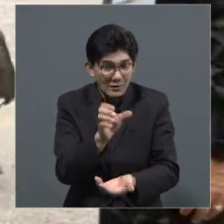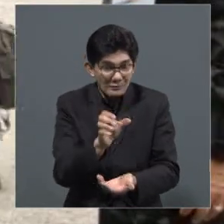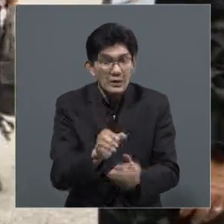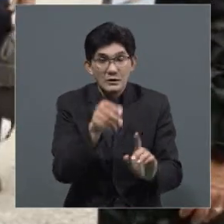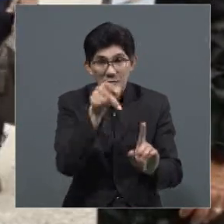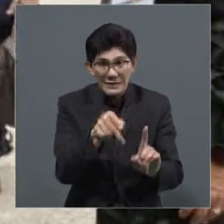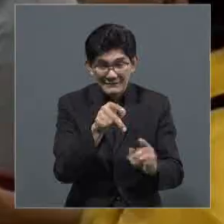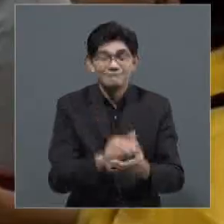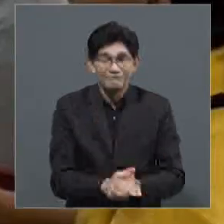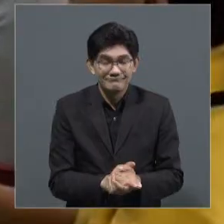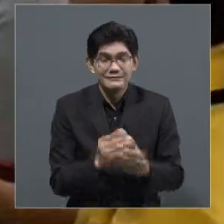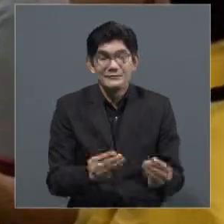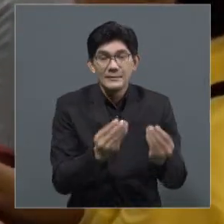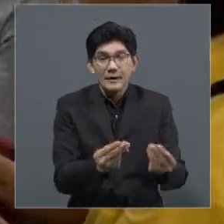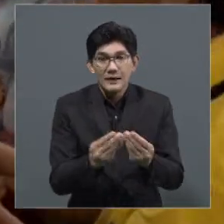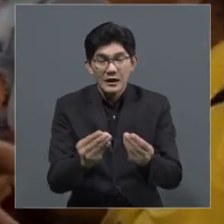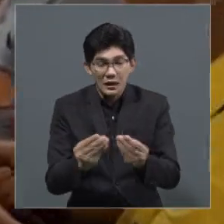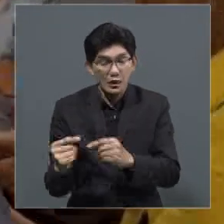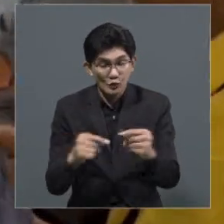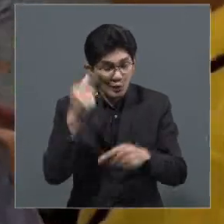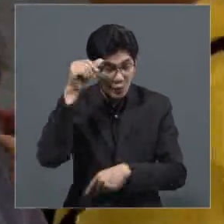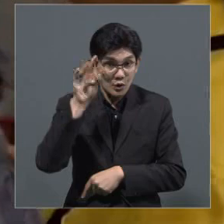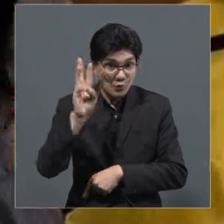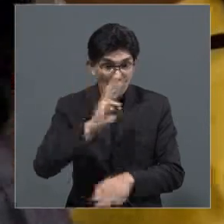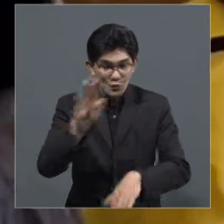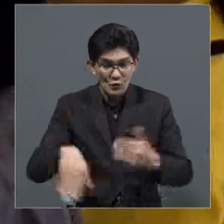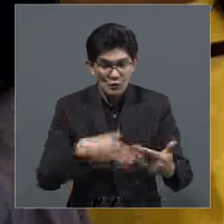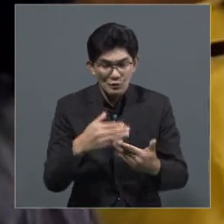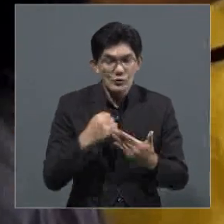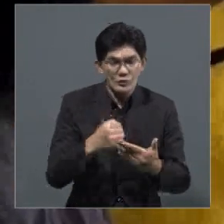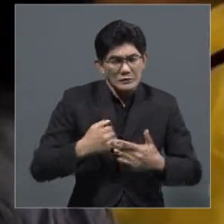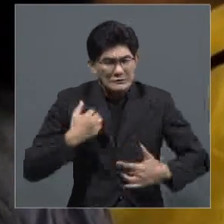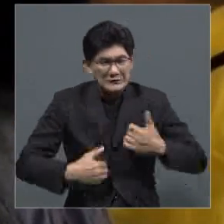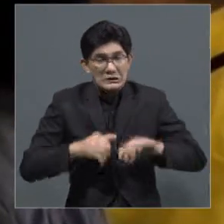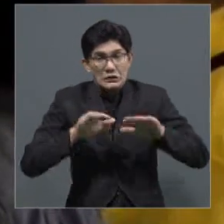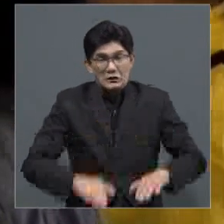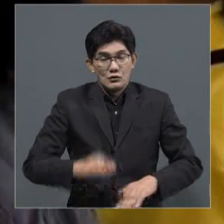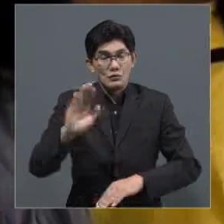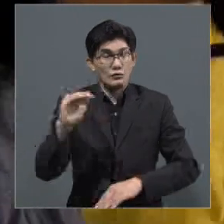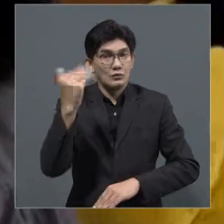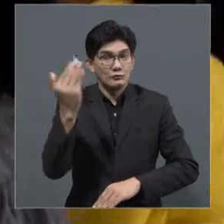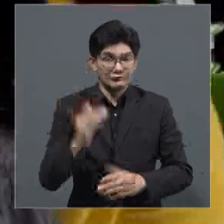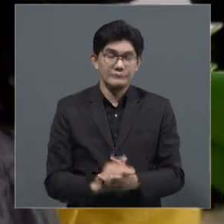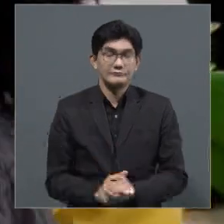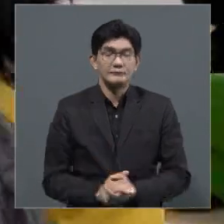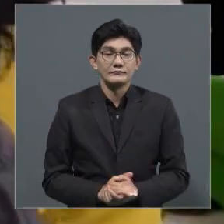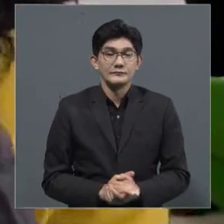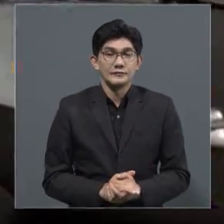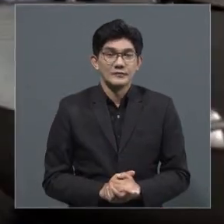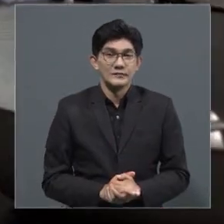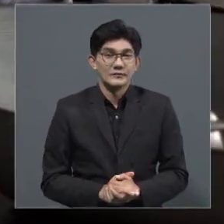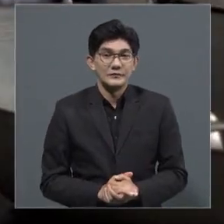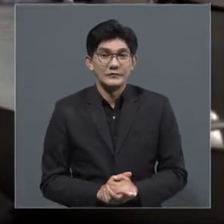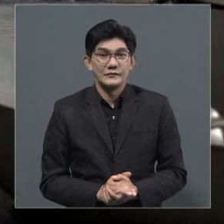อีก 1,000ขวดต่อเื่นะวันนี้เป็นวันที่ 6แล้วนะทั้งหมดก็เพื่อเป็นการบรรเทาความเดือดร้อนของพี่น้องประชาชนครับ